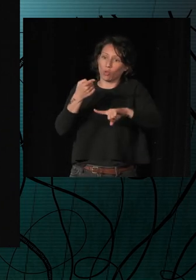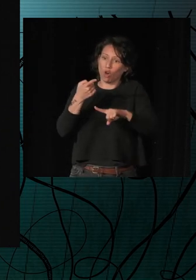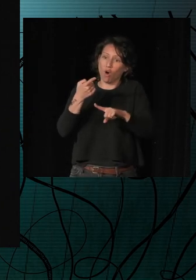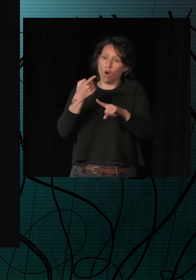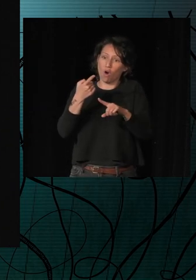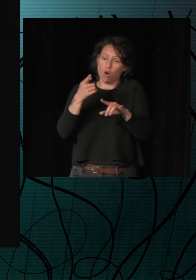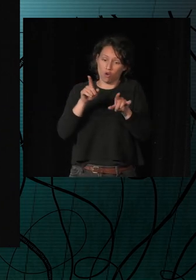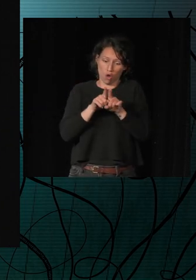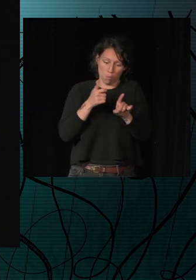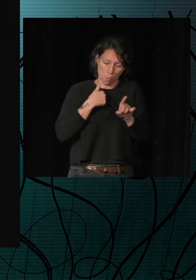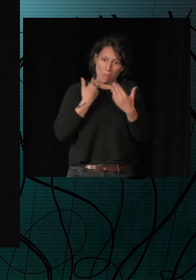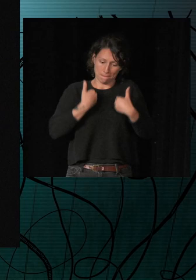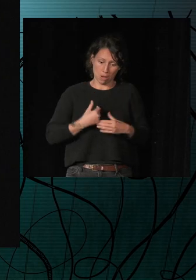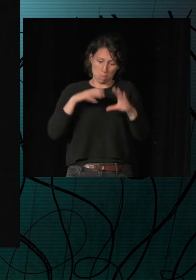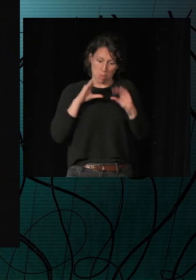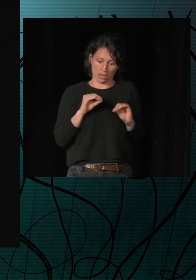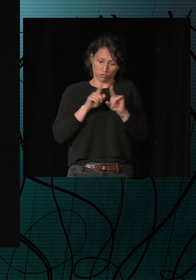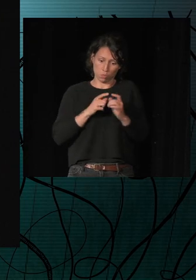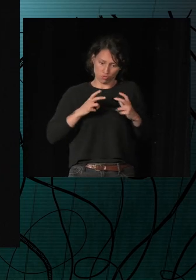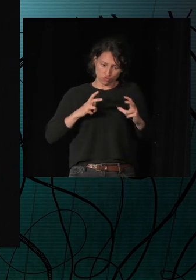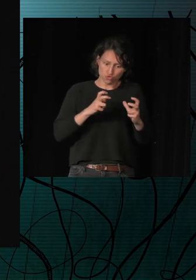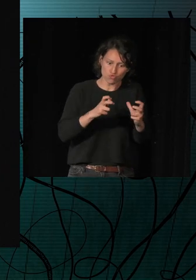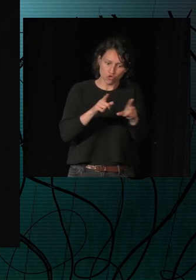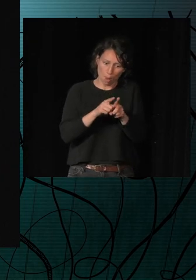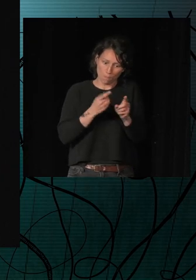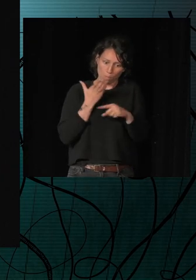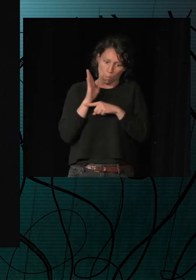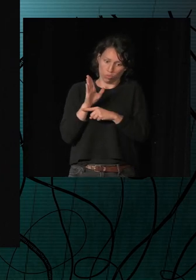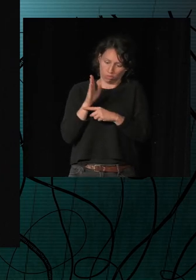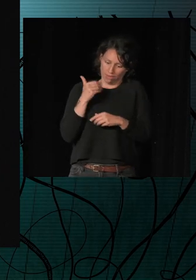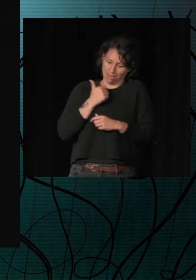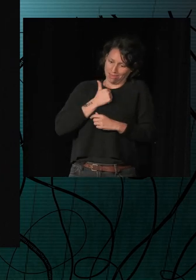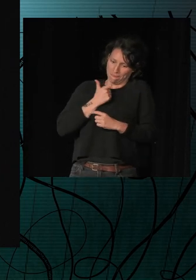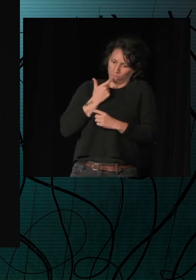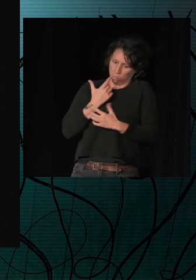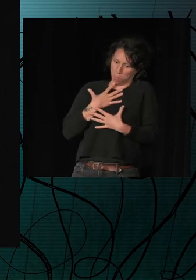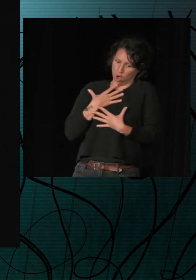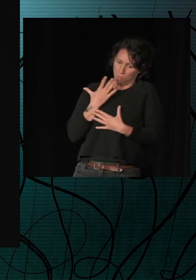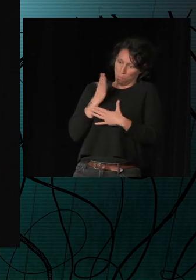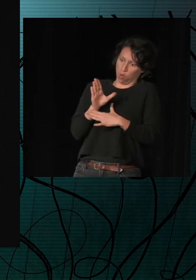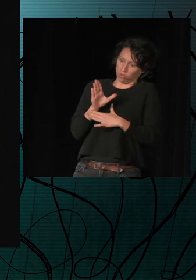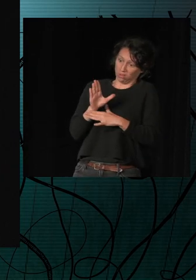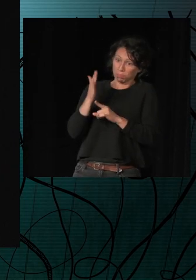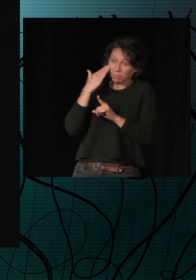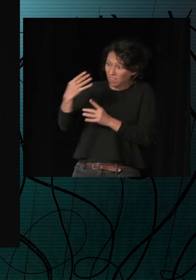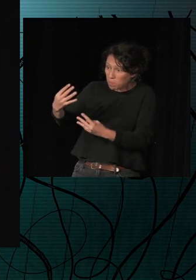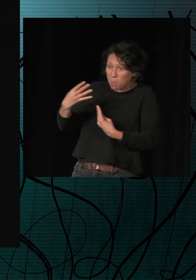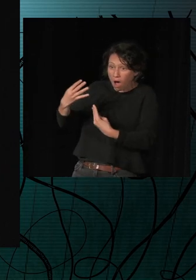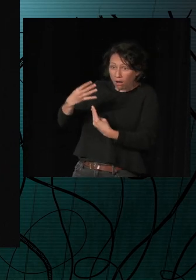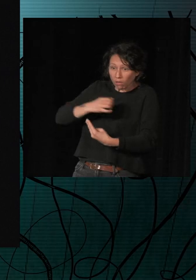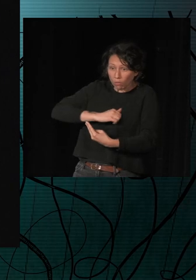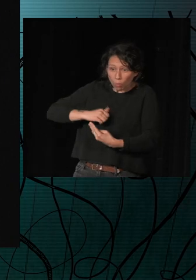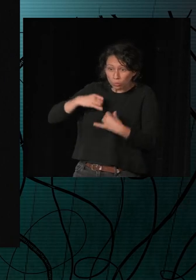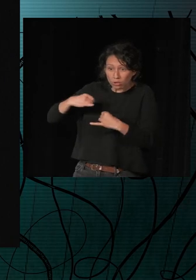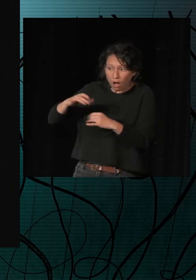ok je suis vulnérable devant vous et je joue un jeu d'horreur où je vais montrer que j'ai peur mais en fait si vous foutz de moi ça marche plus quoi le contrat il